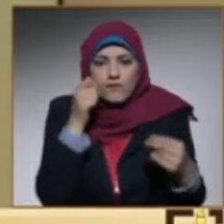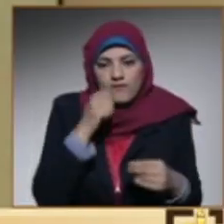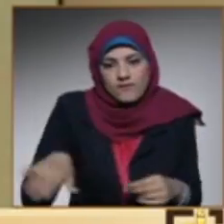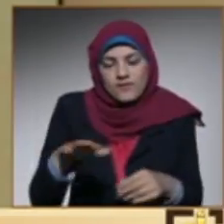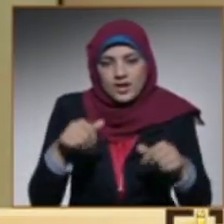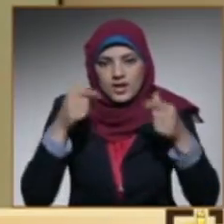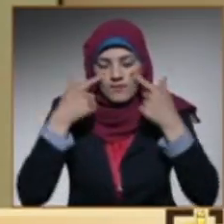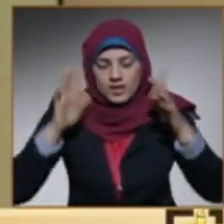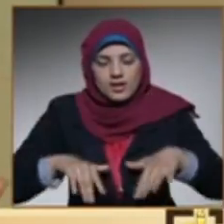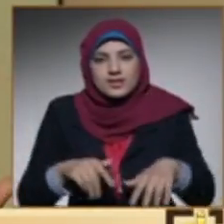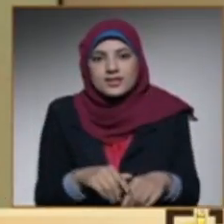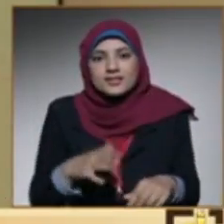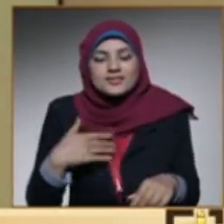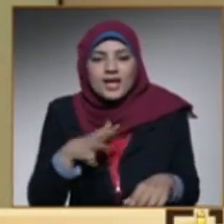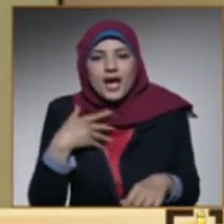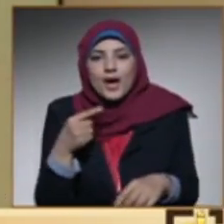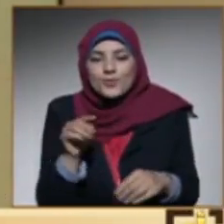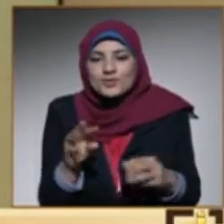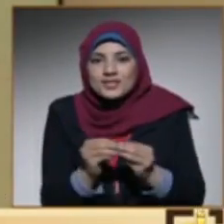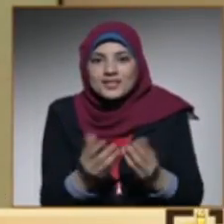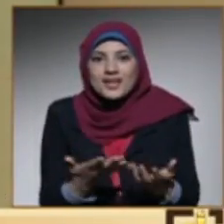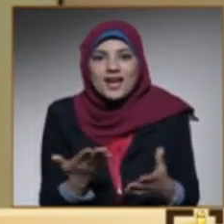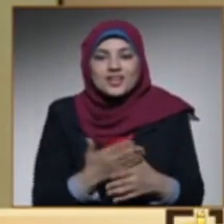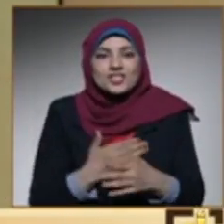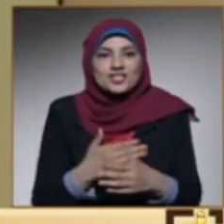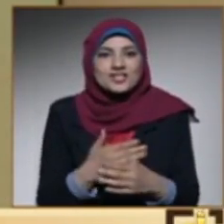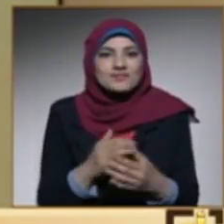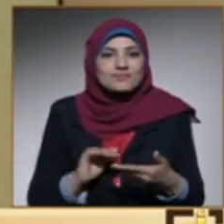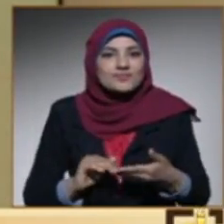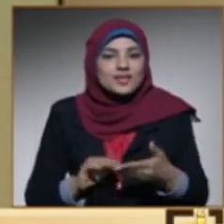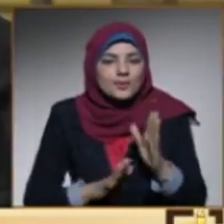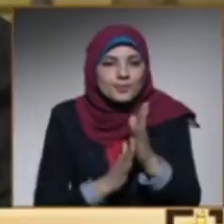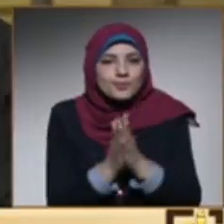تحس إن أنت عايش طبيعي جدا وما عندكش المعوقات والمشاكل الكتير دي؟